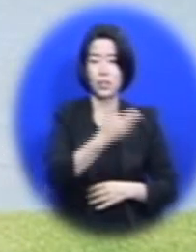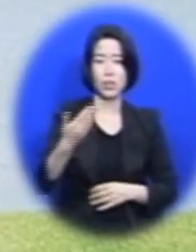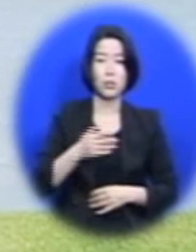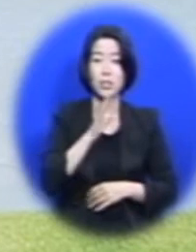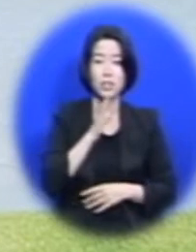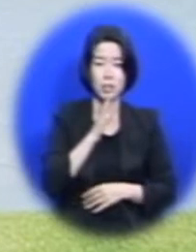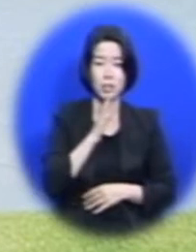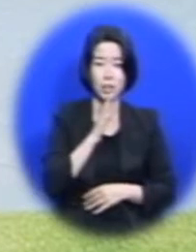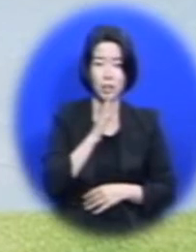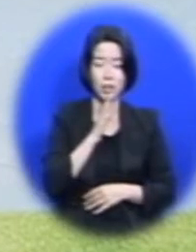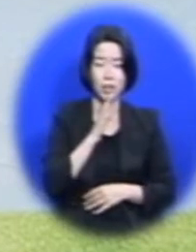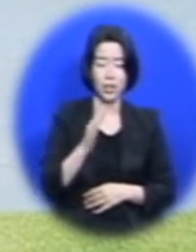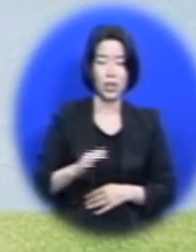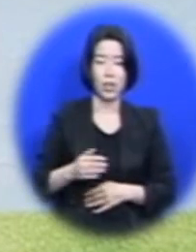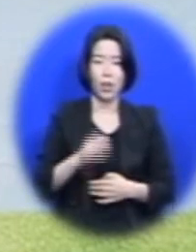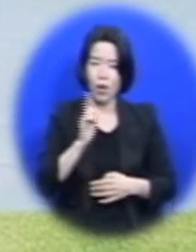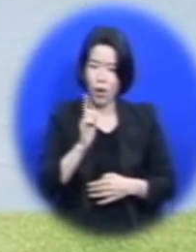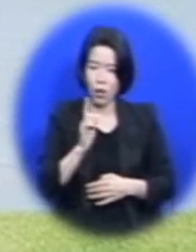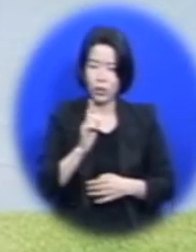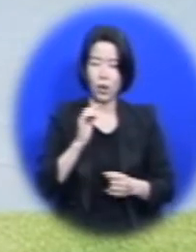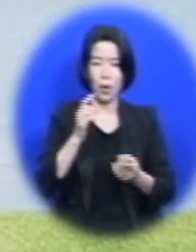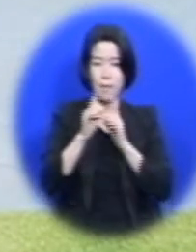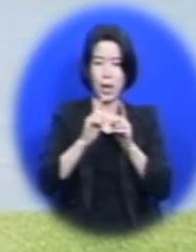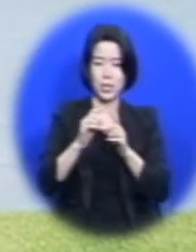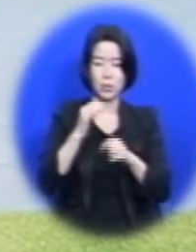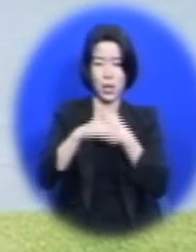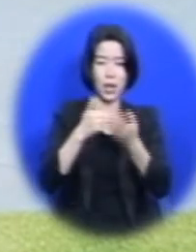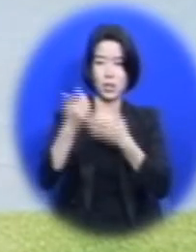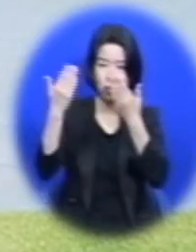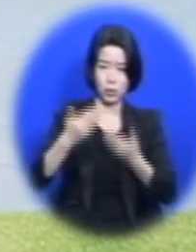여러분들이 정말 어떤 말씀을 하나님이 하실지라도